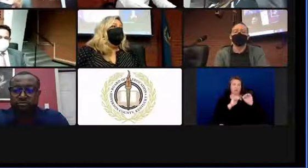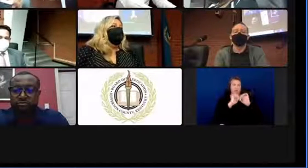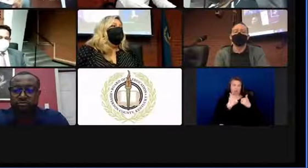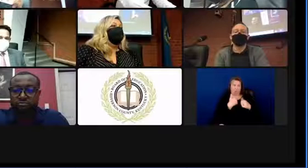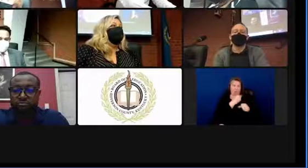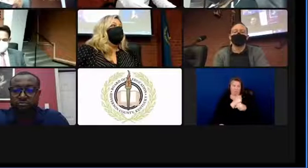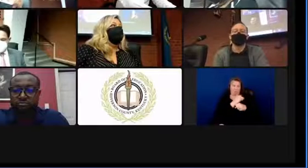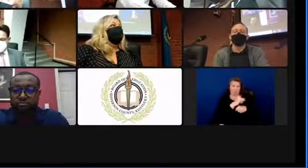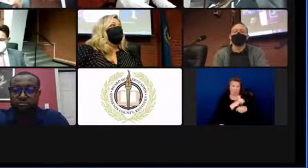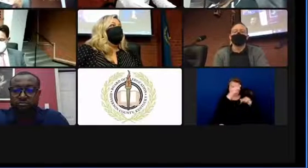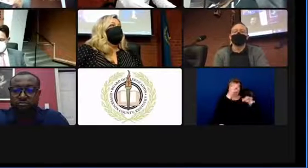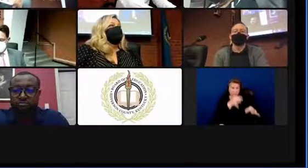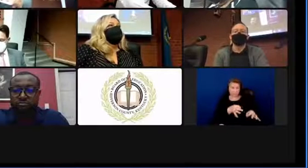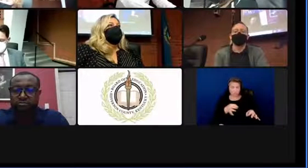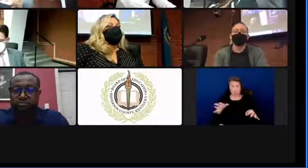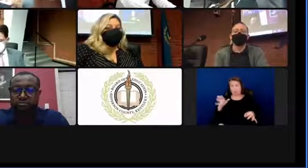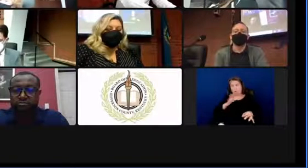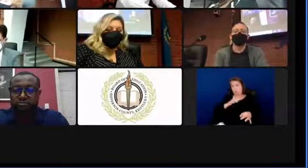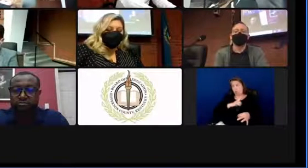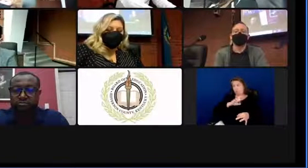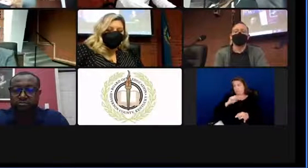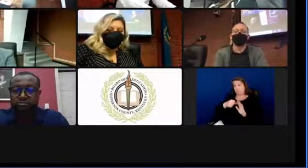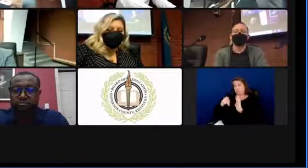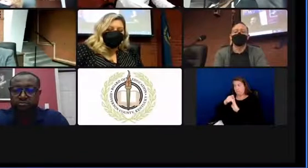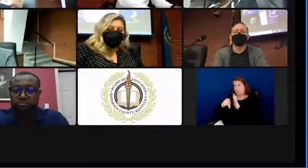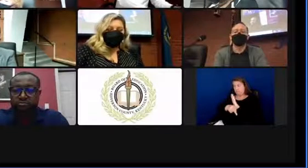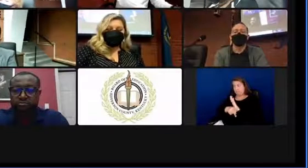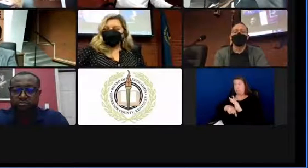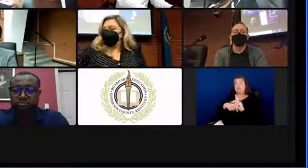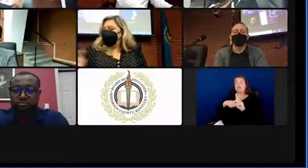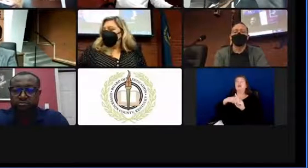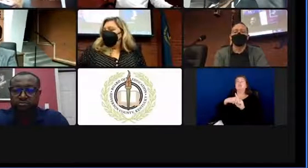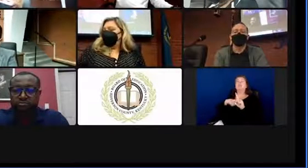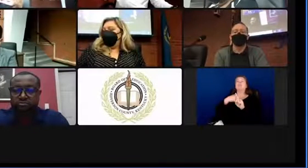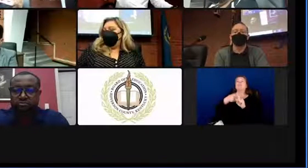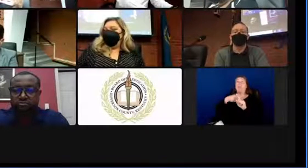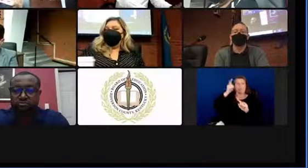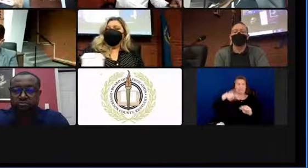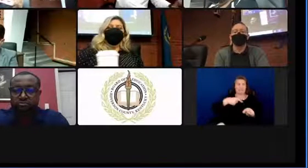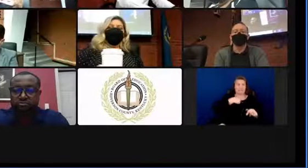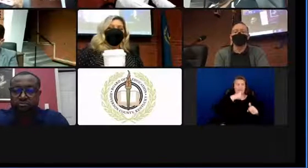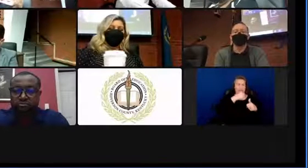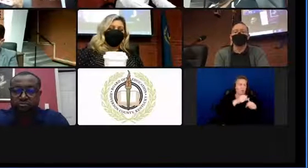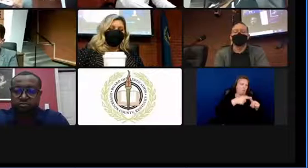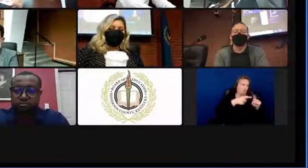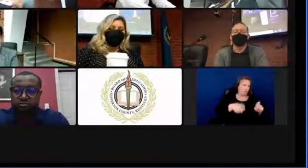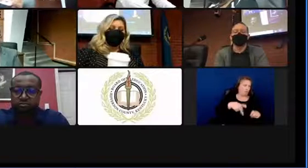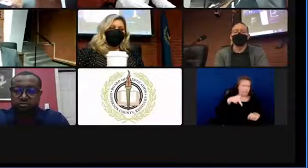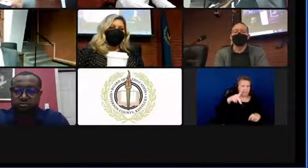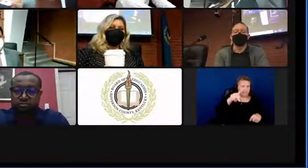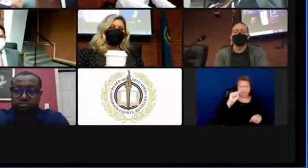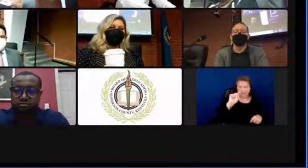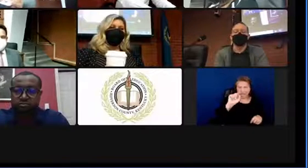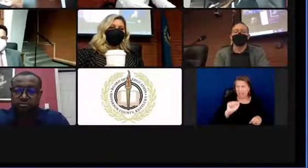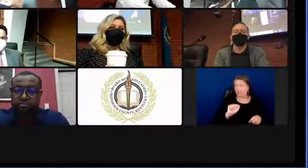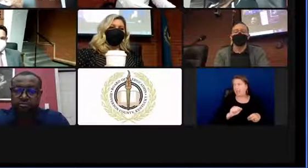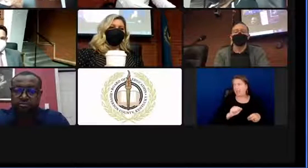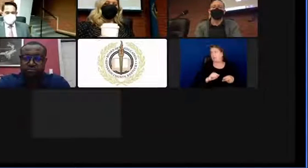طبعا الوصول إلى التوصيات هناك إجراءات معتمدة